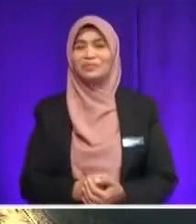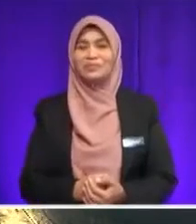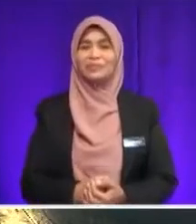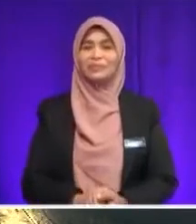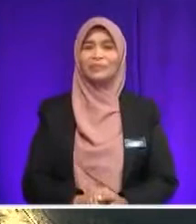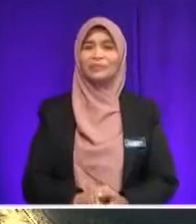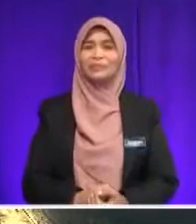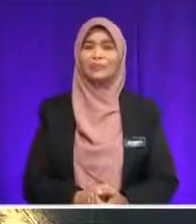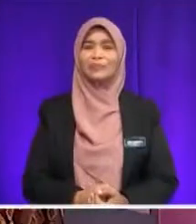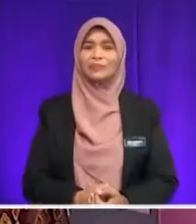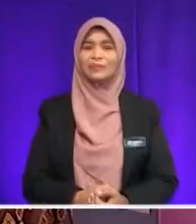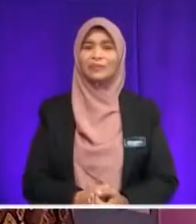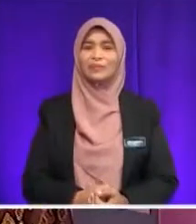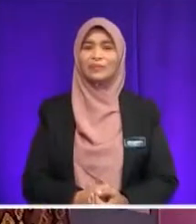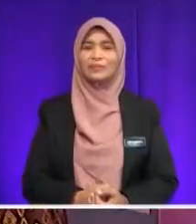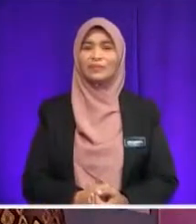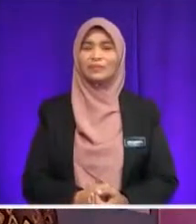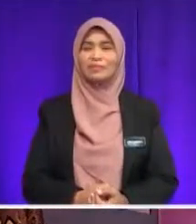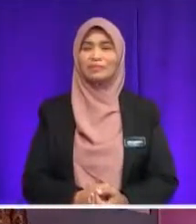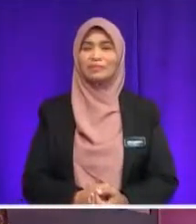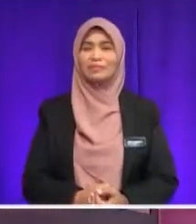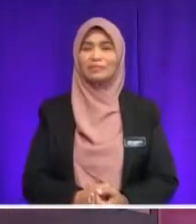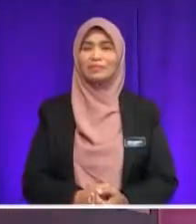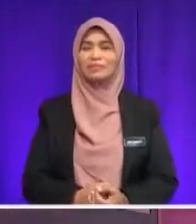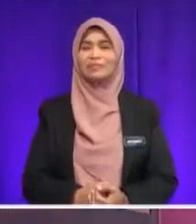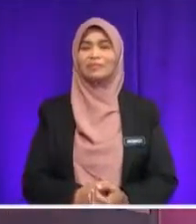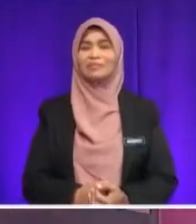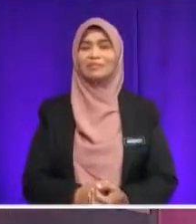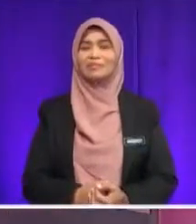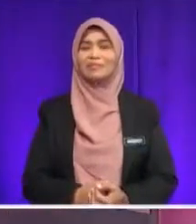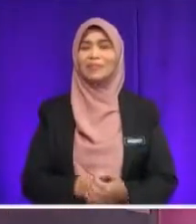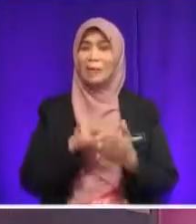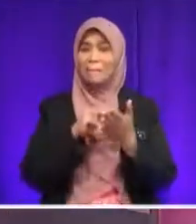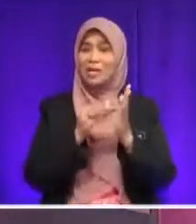Oke Kai ndak paham tapi TKW